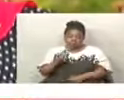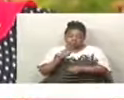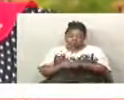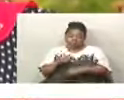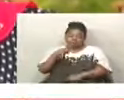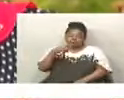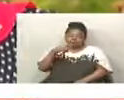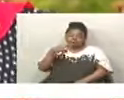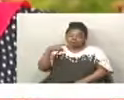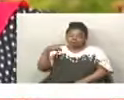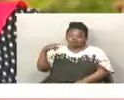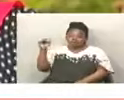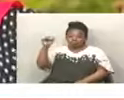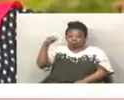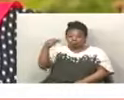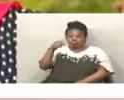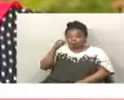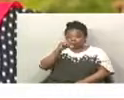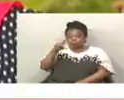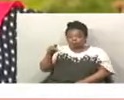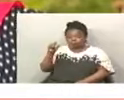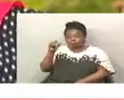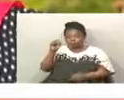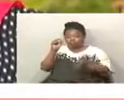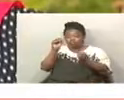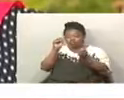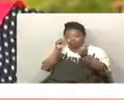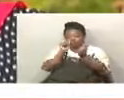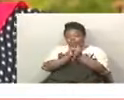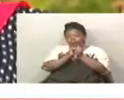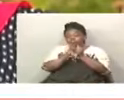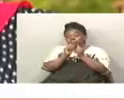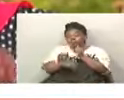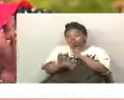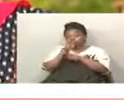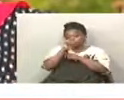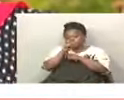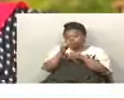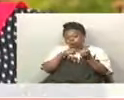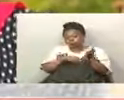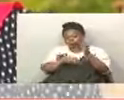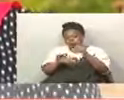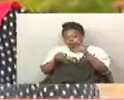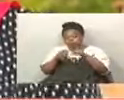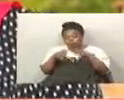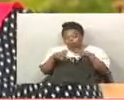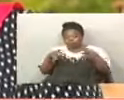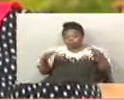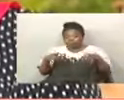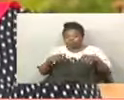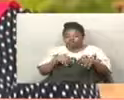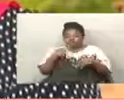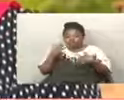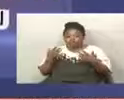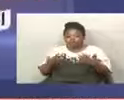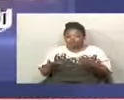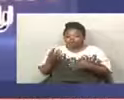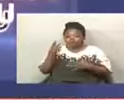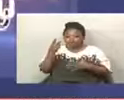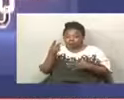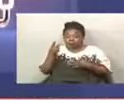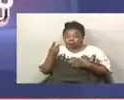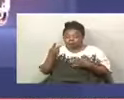we got farmers who keep 10,000 pigs. So when I came back, that's why I had to expand my piggery into